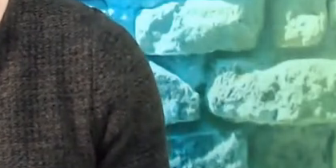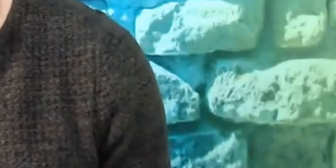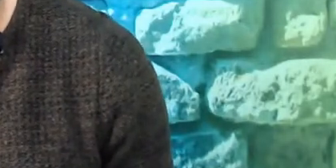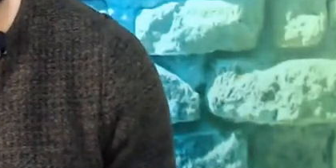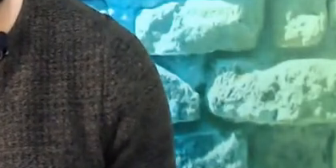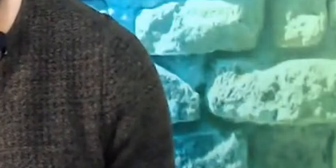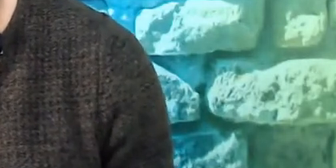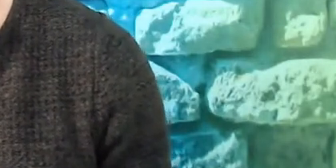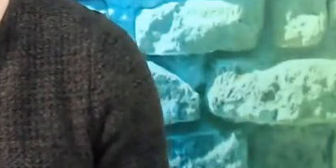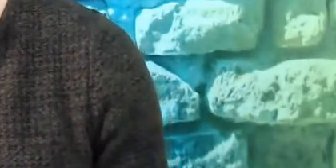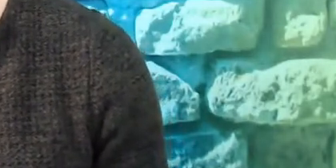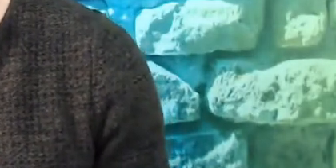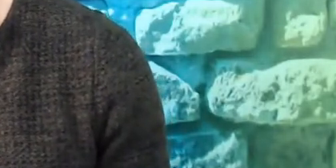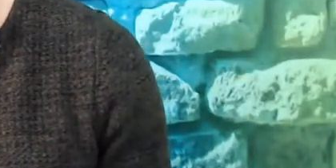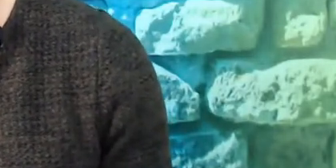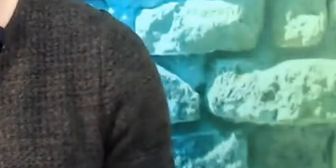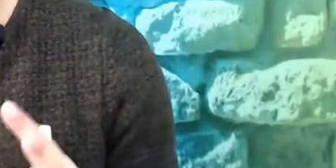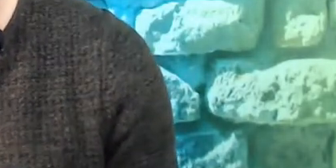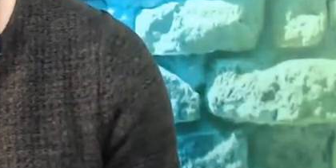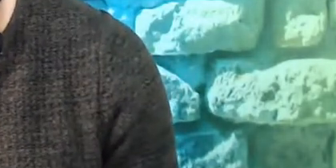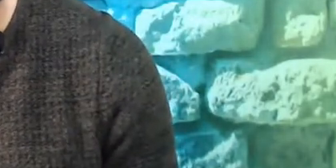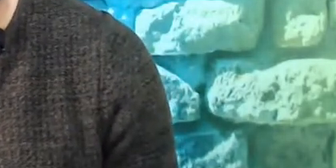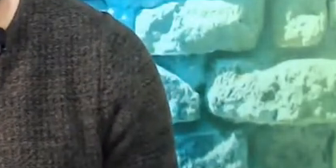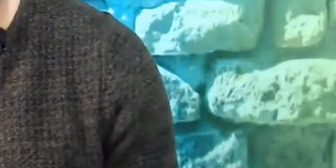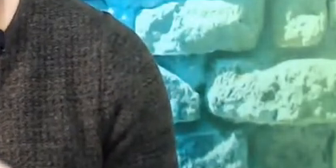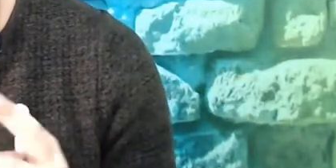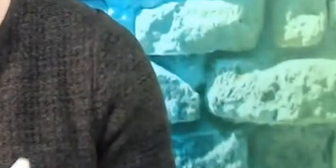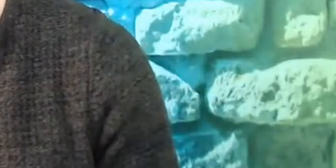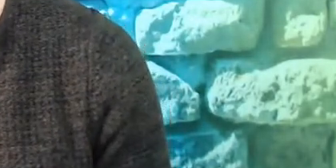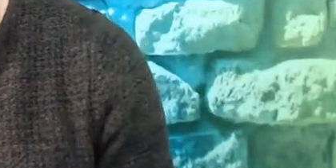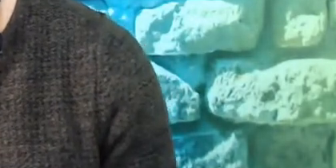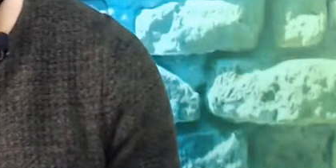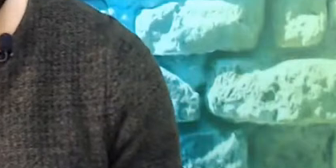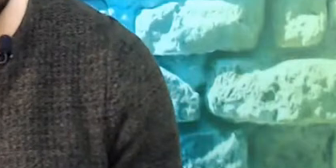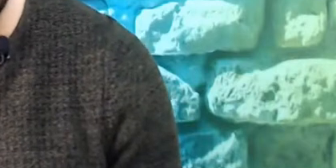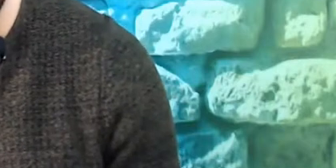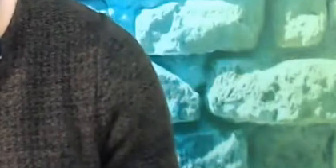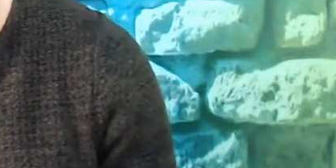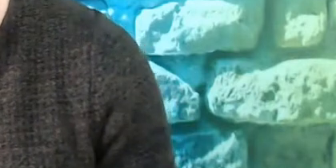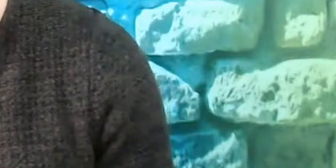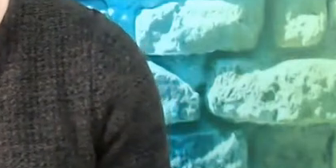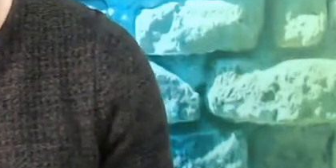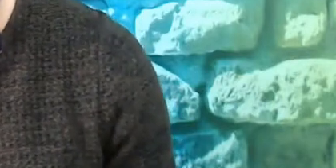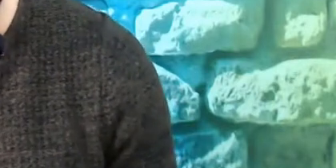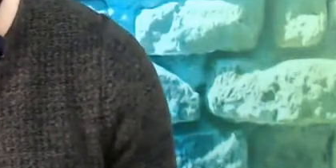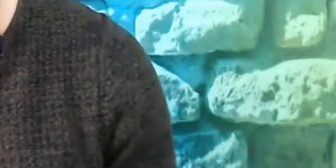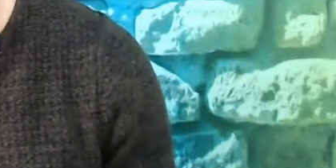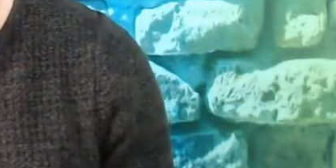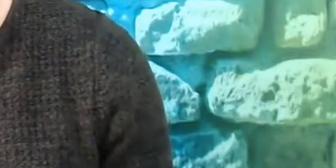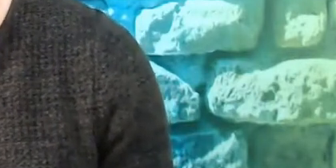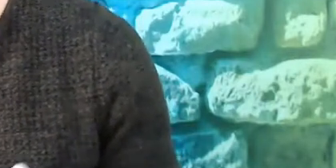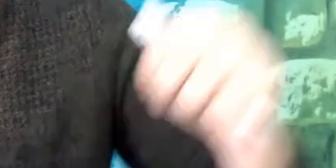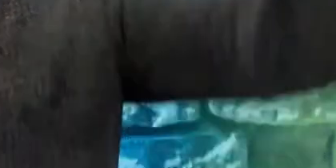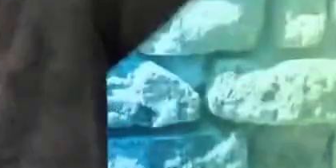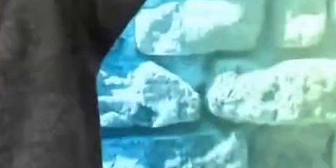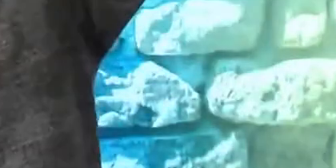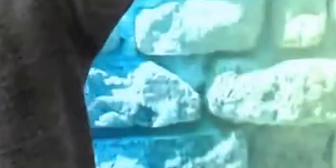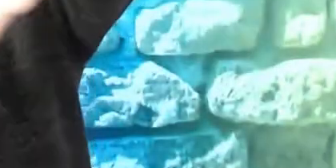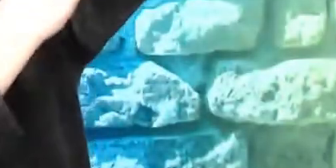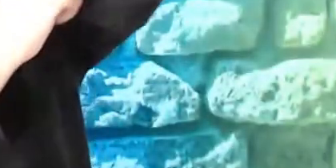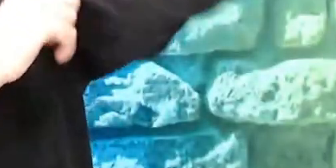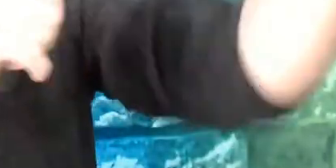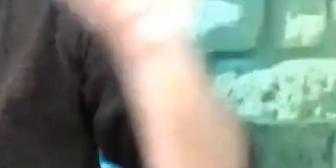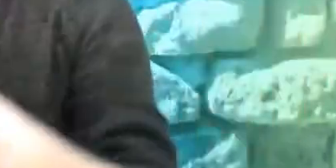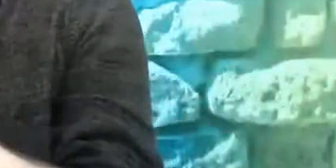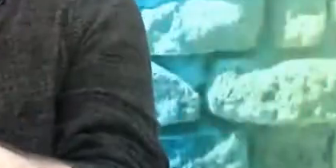vermiyor. Sadece bizler sosyal medya üzerinden her salı günü canlı bir şekilde sizlere ulaştırıyoruz. Şu anda da bekliyoruz.